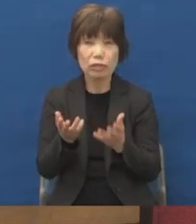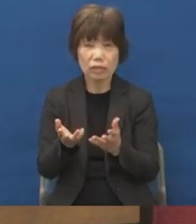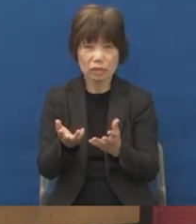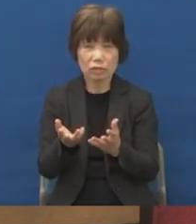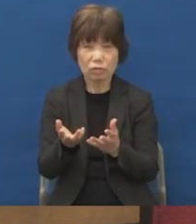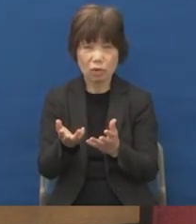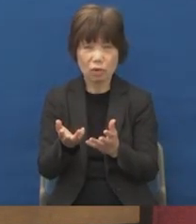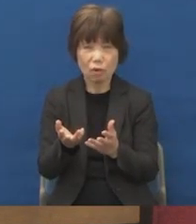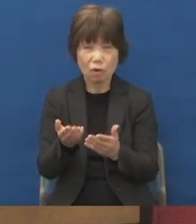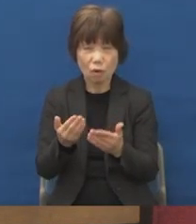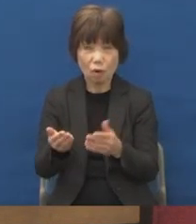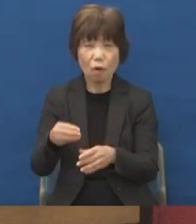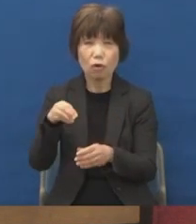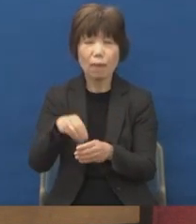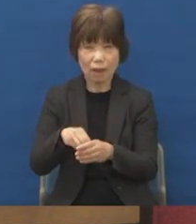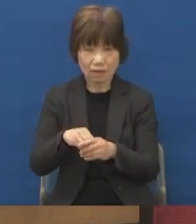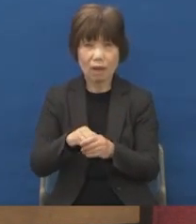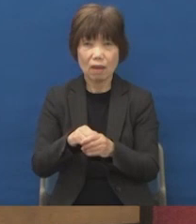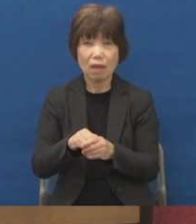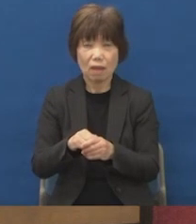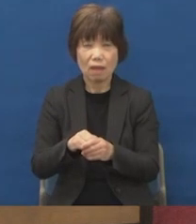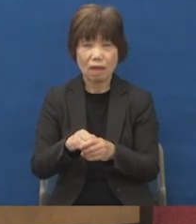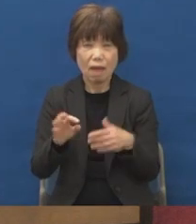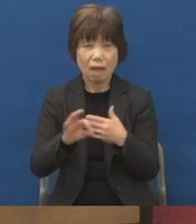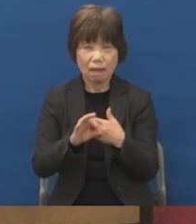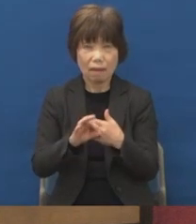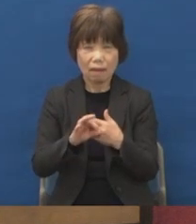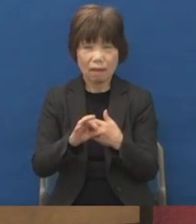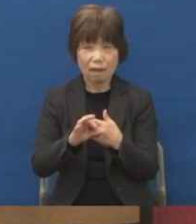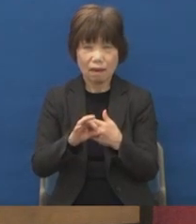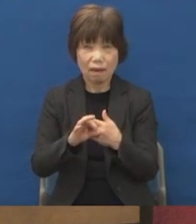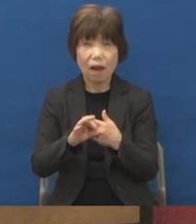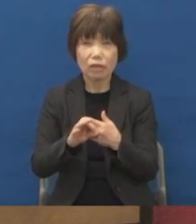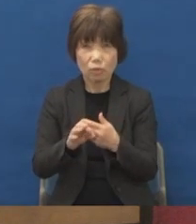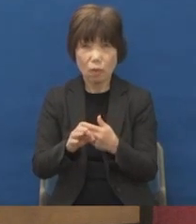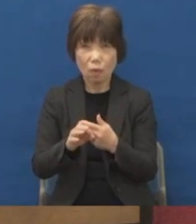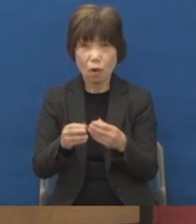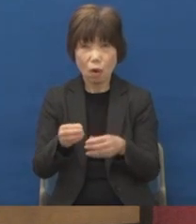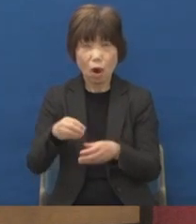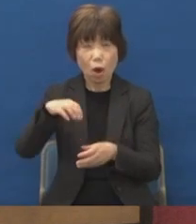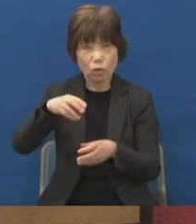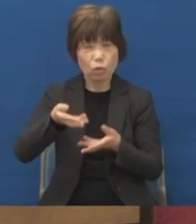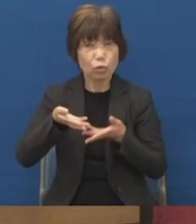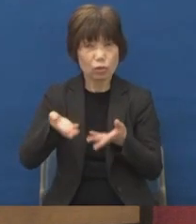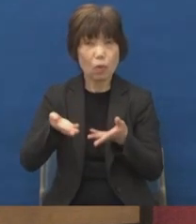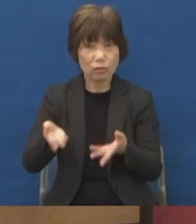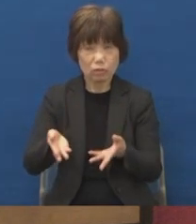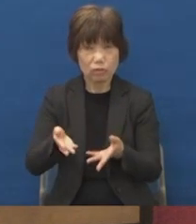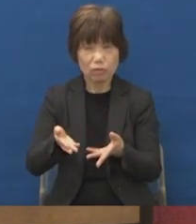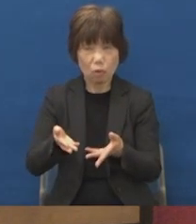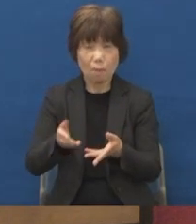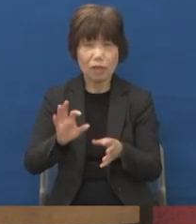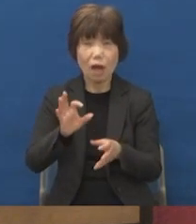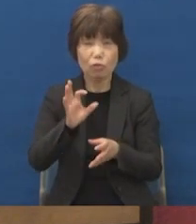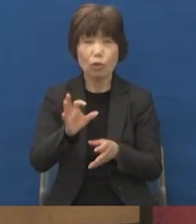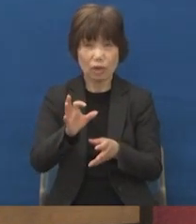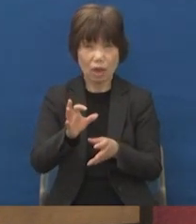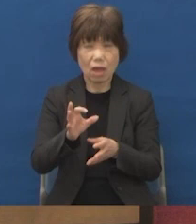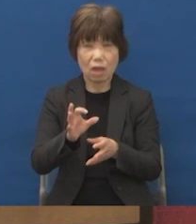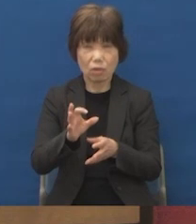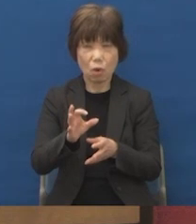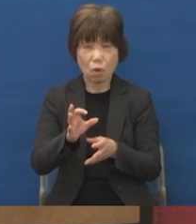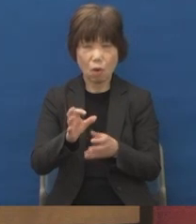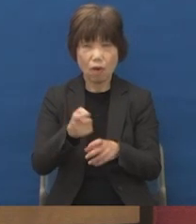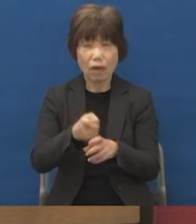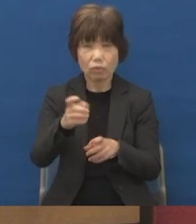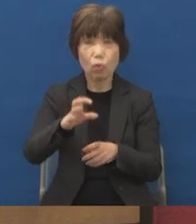に活用する仮設給水槽の配備や、災害用マンホールトイレの設置について、